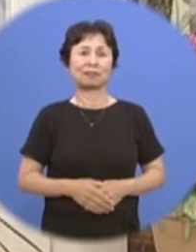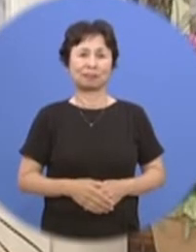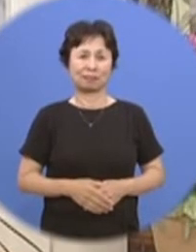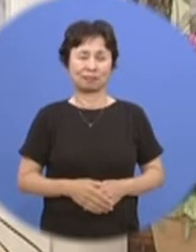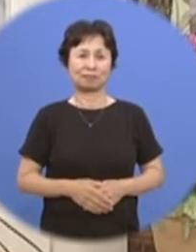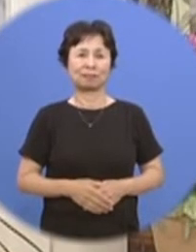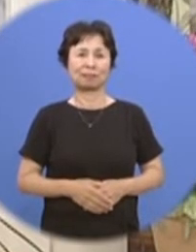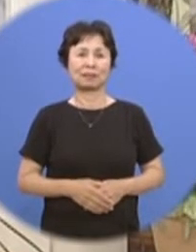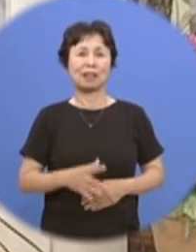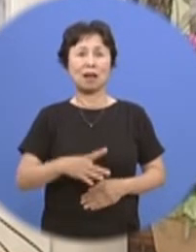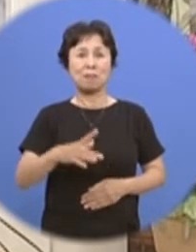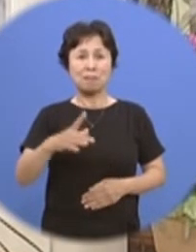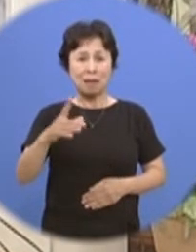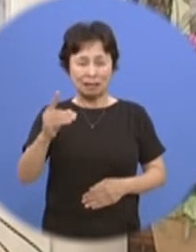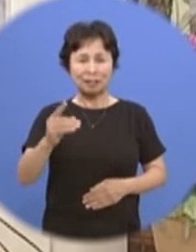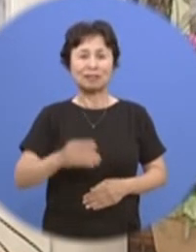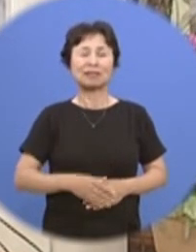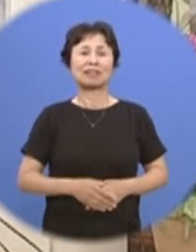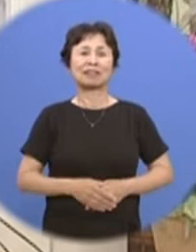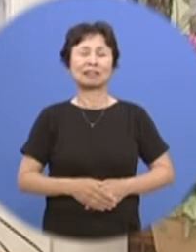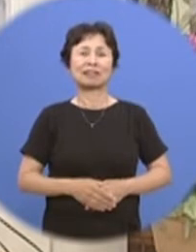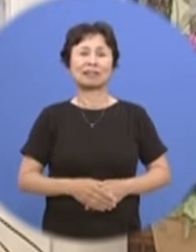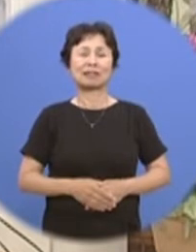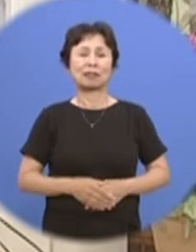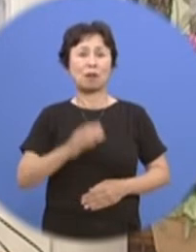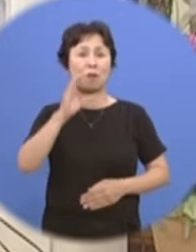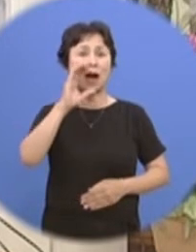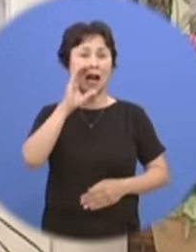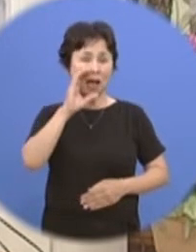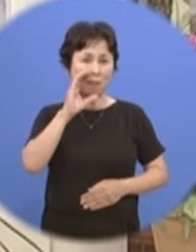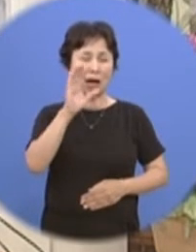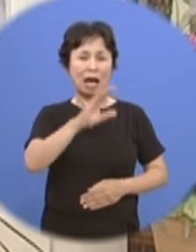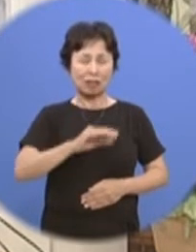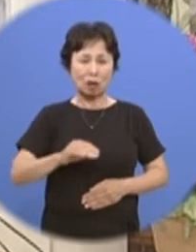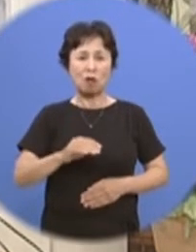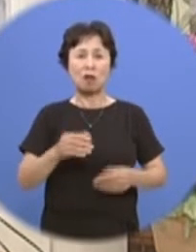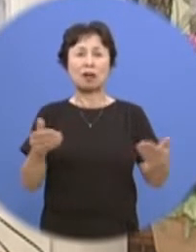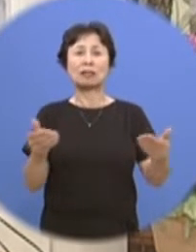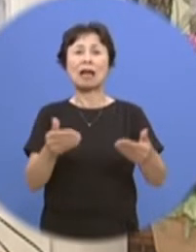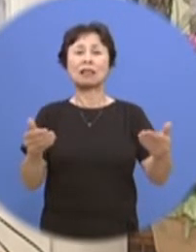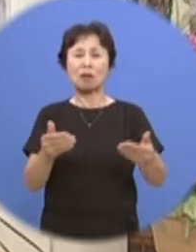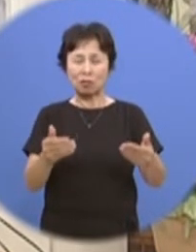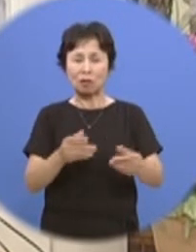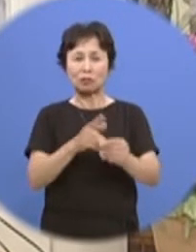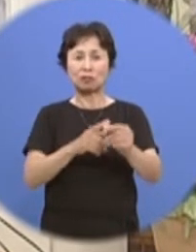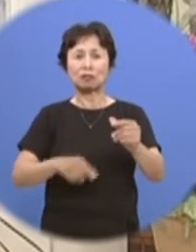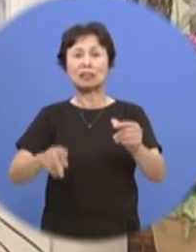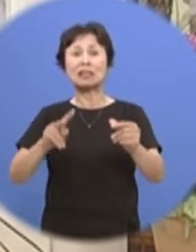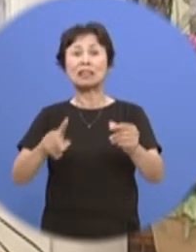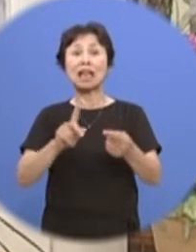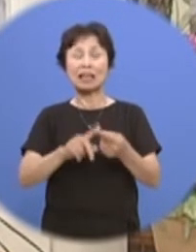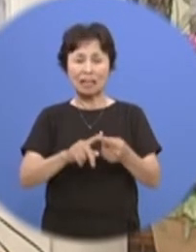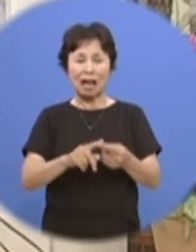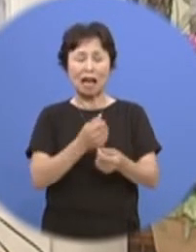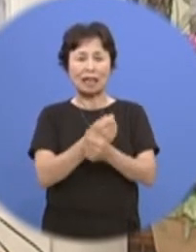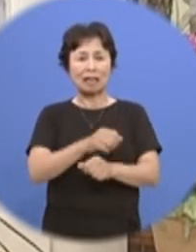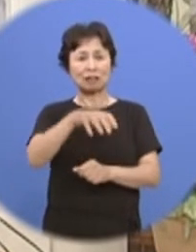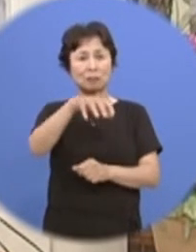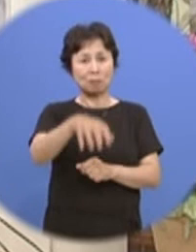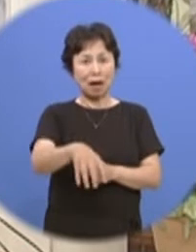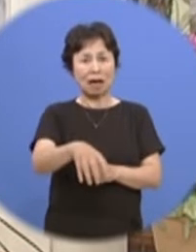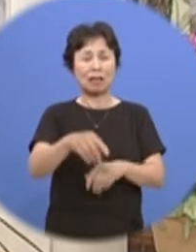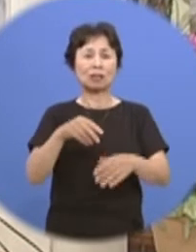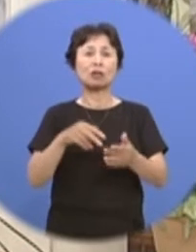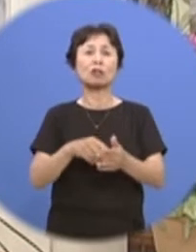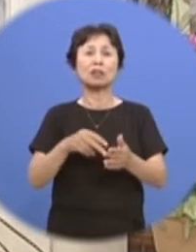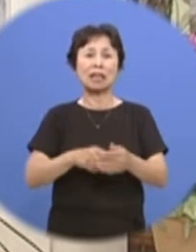では早速前半の特集です。県内産業の中核的な研究機関として技術力でものづくりを支